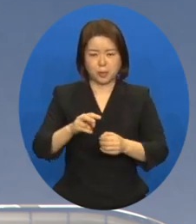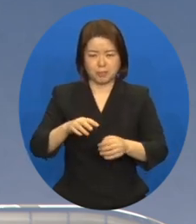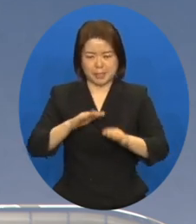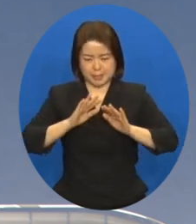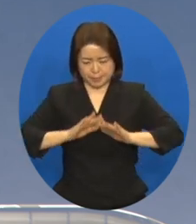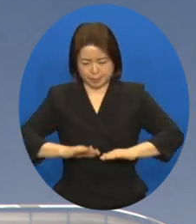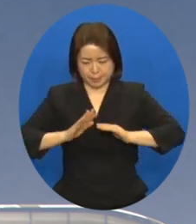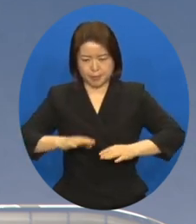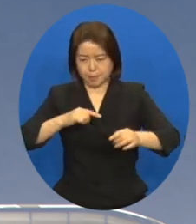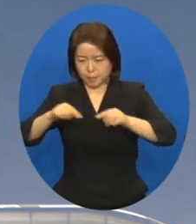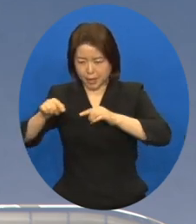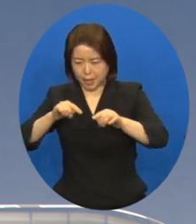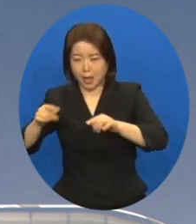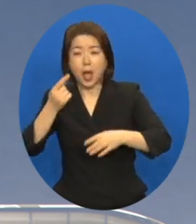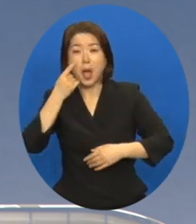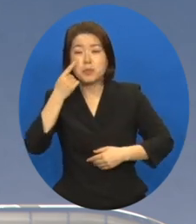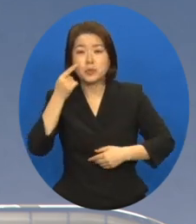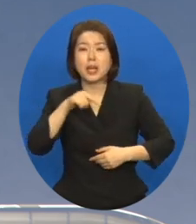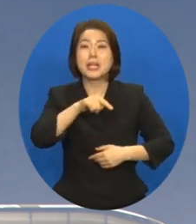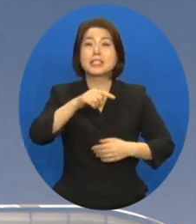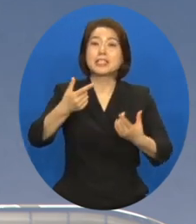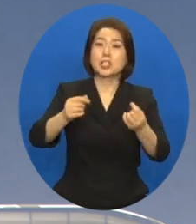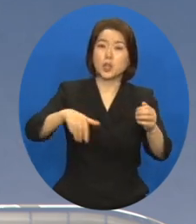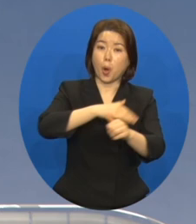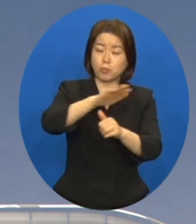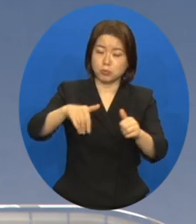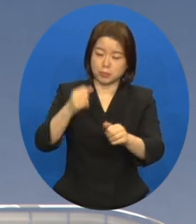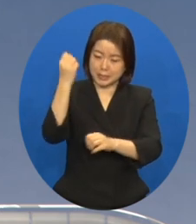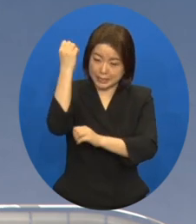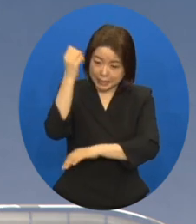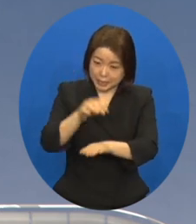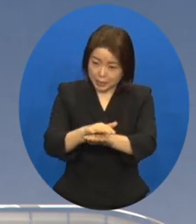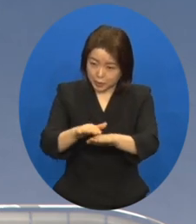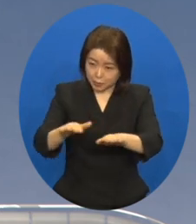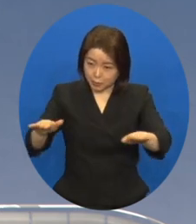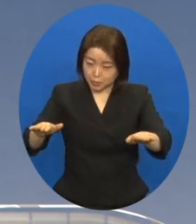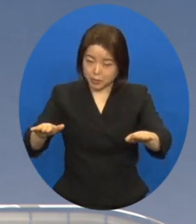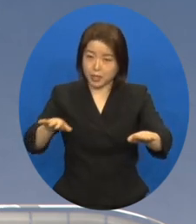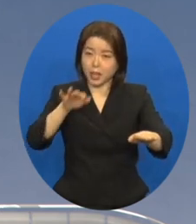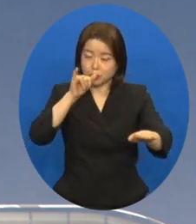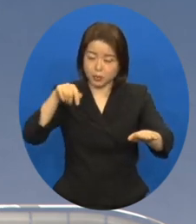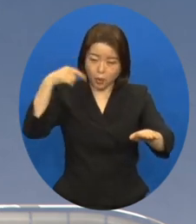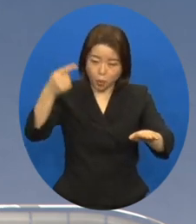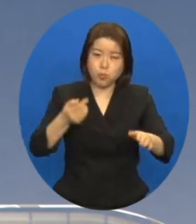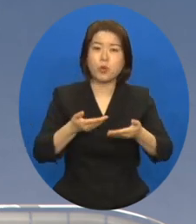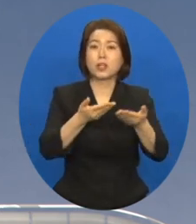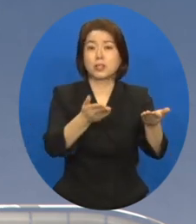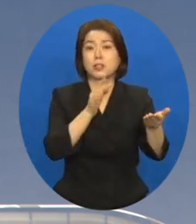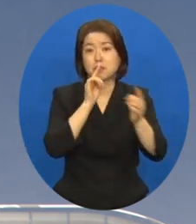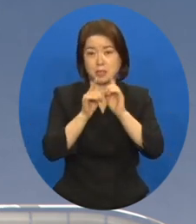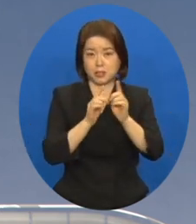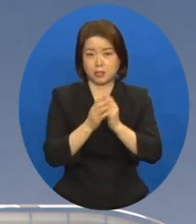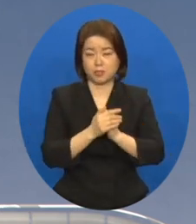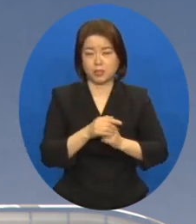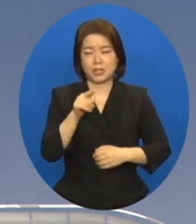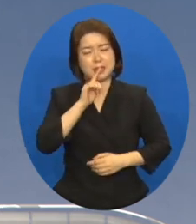것은 다스리세요. 이런 분위기를 전제로 하고 드리는 말씀입니다. 그 말은 무슨